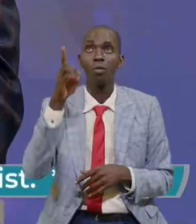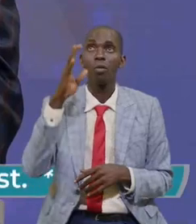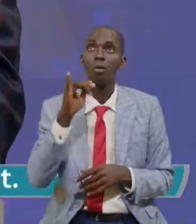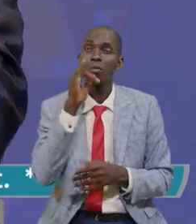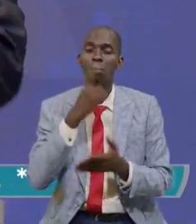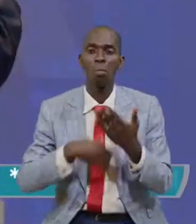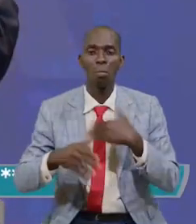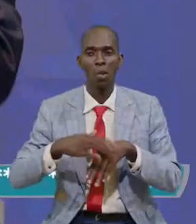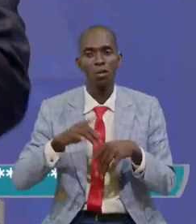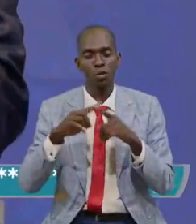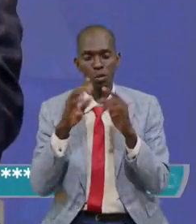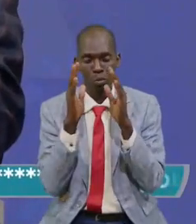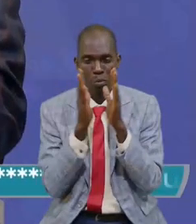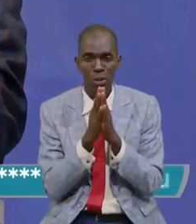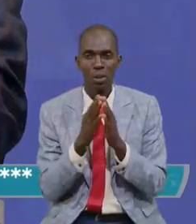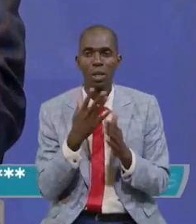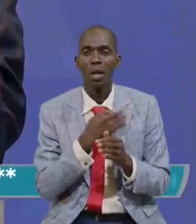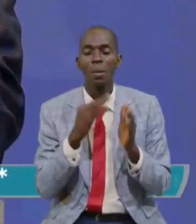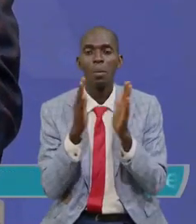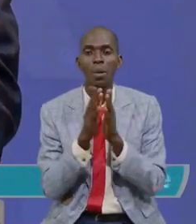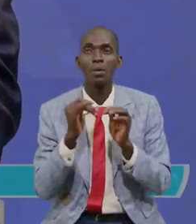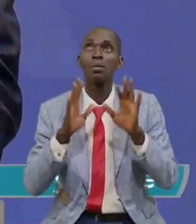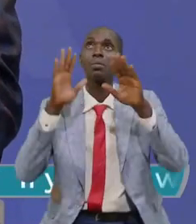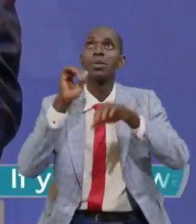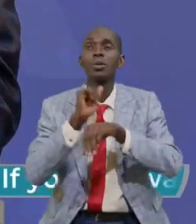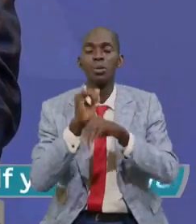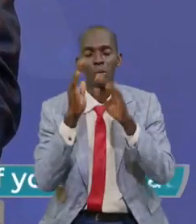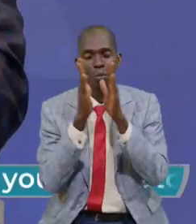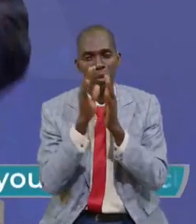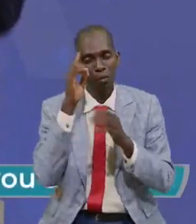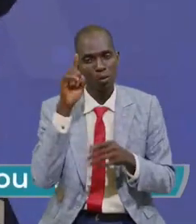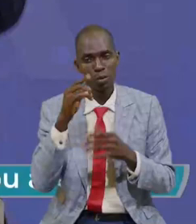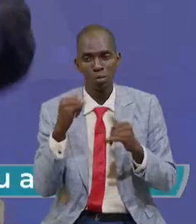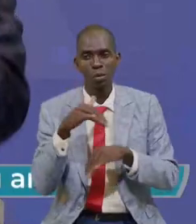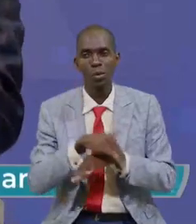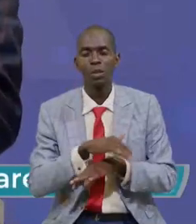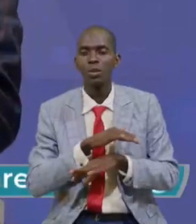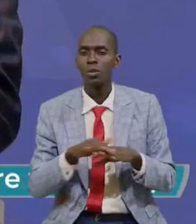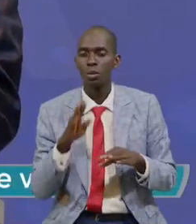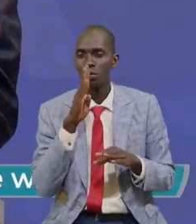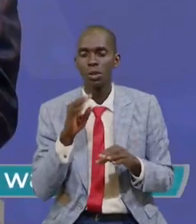pour nous tous. Il viendra faire la prière de miracle.